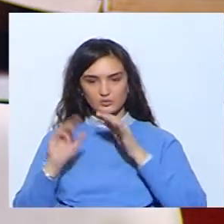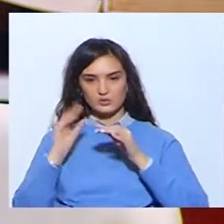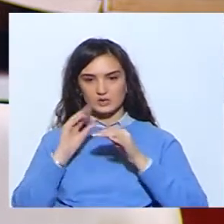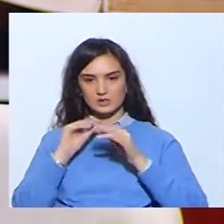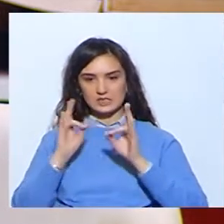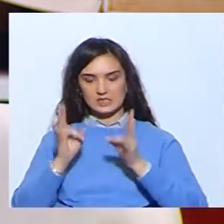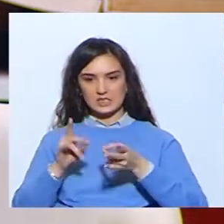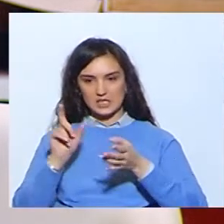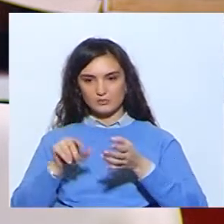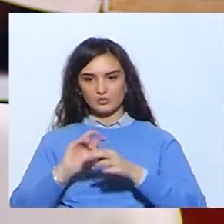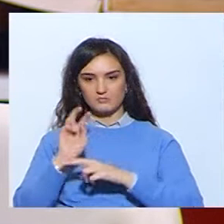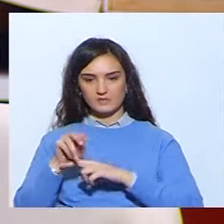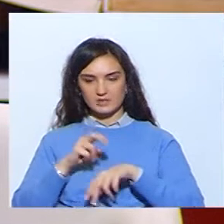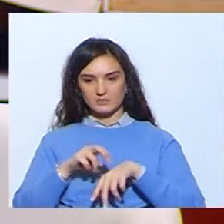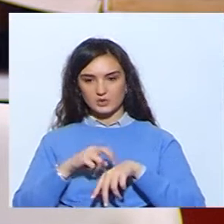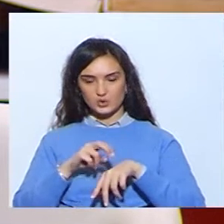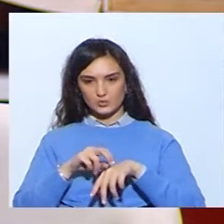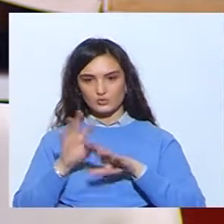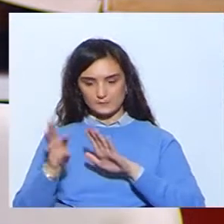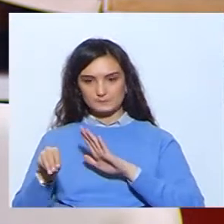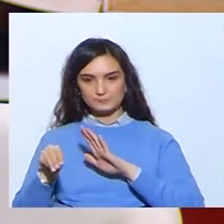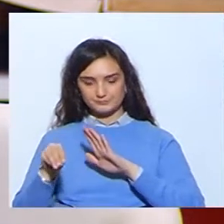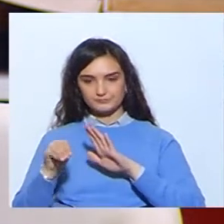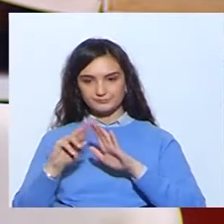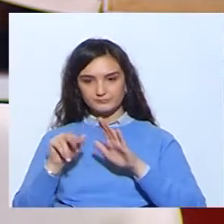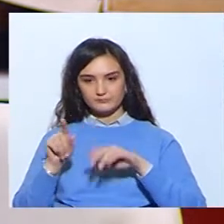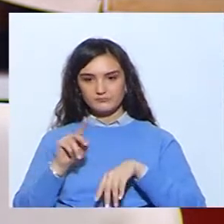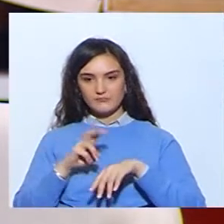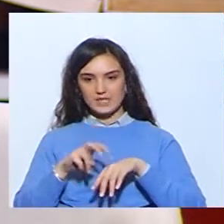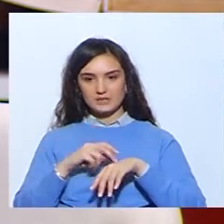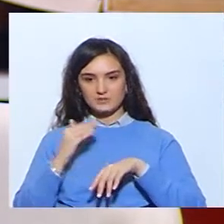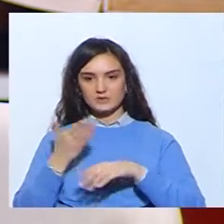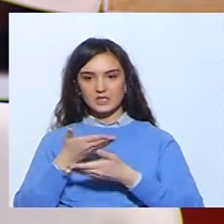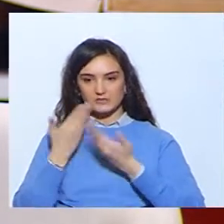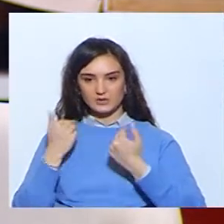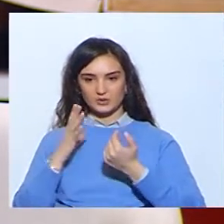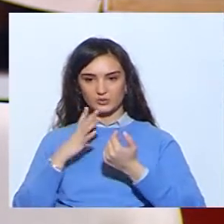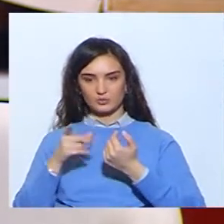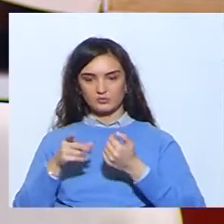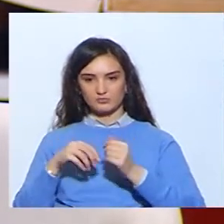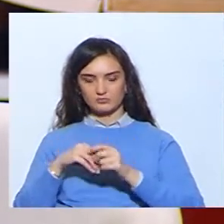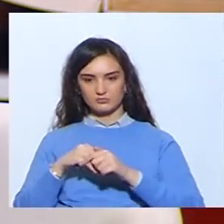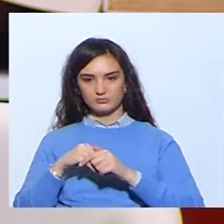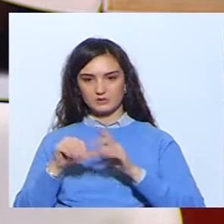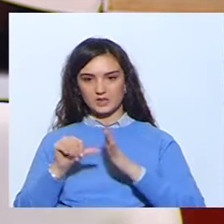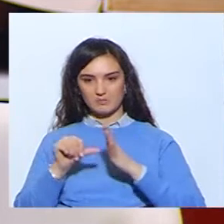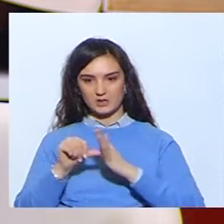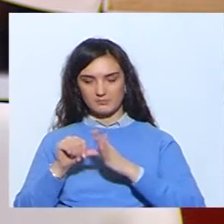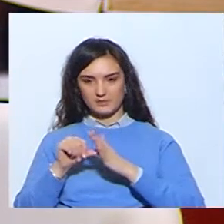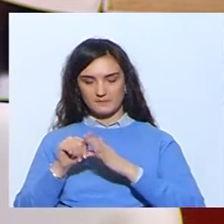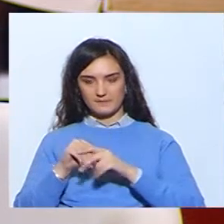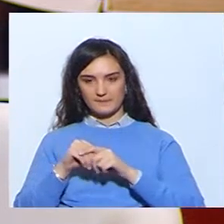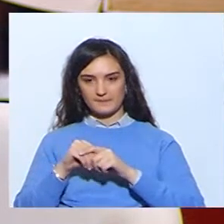როდესაც დაზარალებული მივა სამედიცინო დაწესებულებაში მედპერსონალისთვის ადვილი იყოს დახმარების